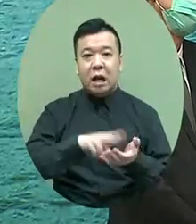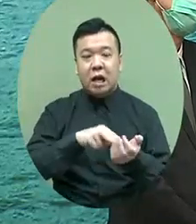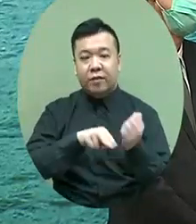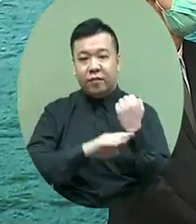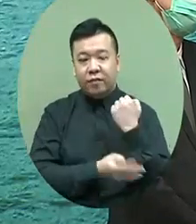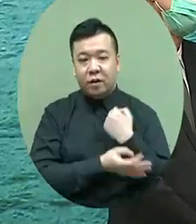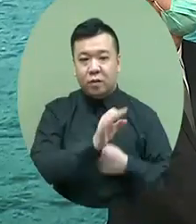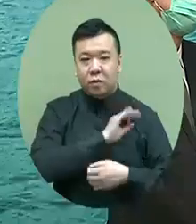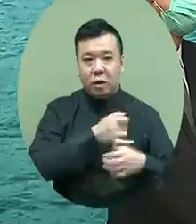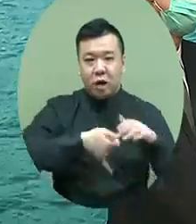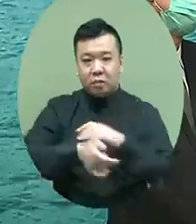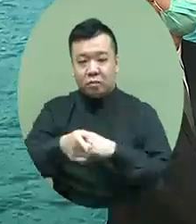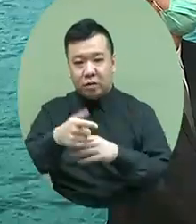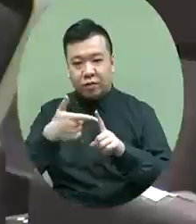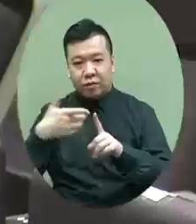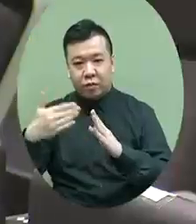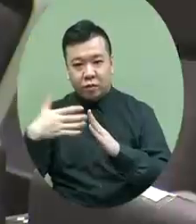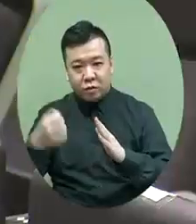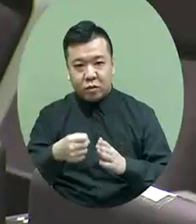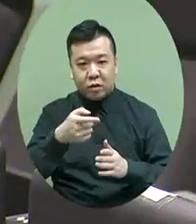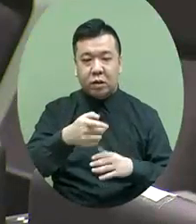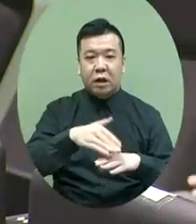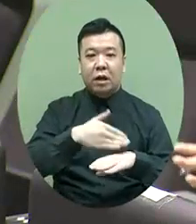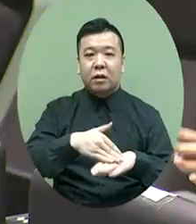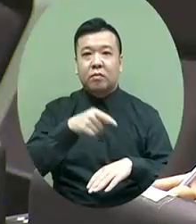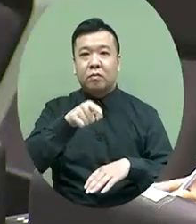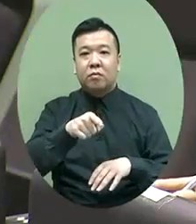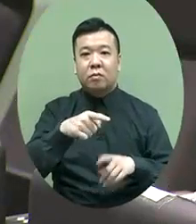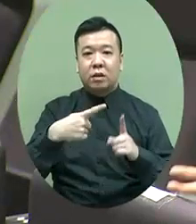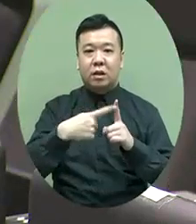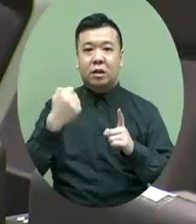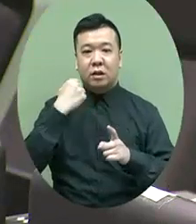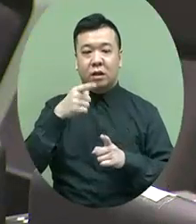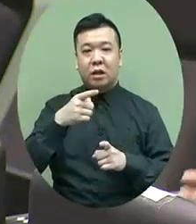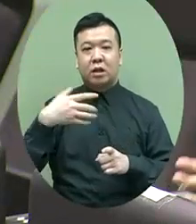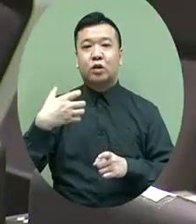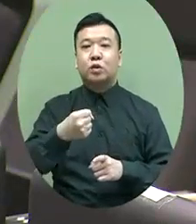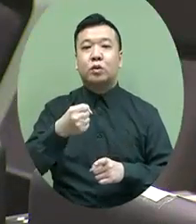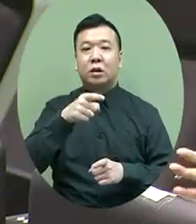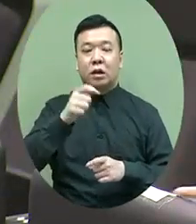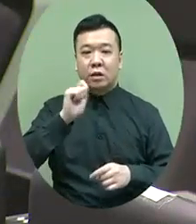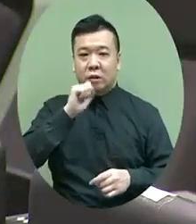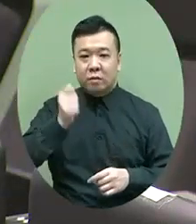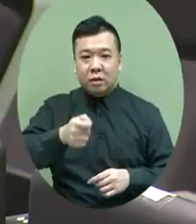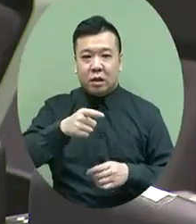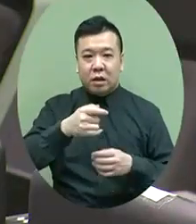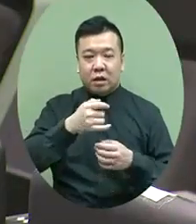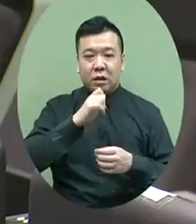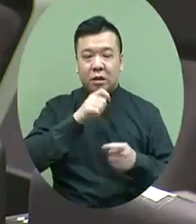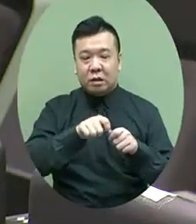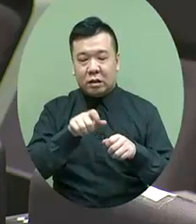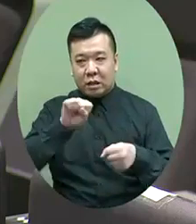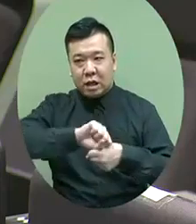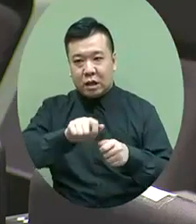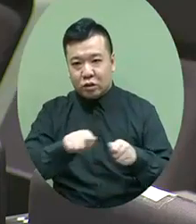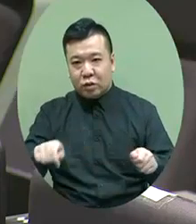次有現任嘅立法會議員就加入問責班子啦。咁想問，即係其實何副局你本身都係即係人力資源 panel 嘅主席啦，即係審議緊即係延